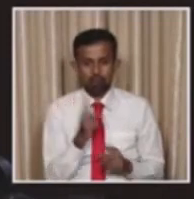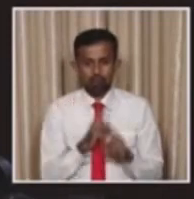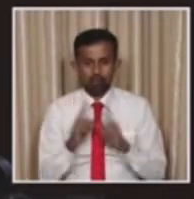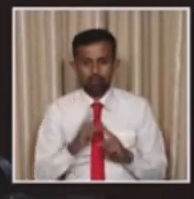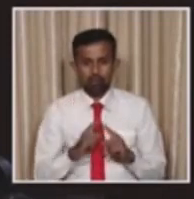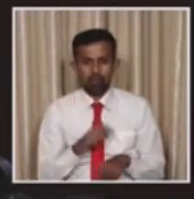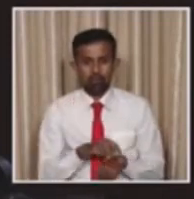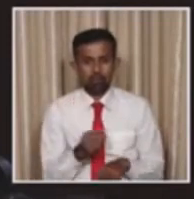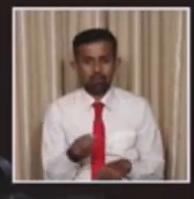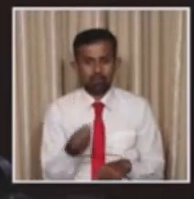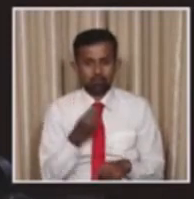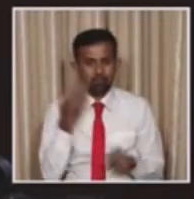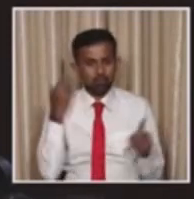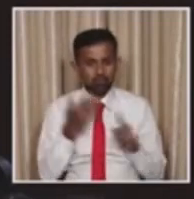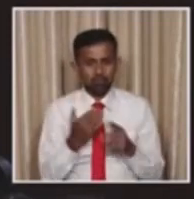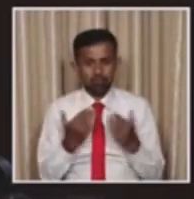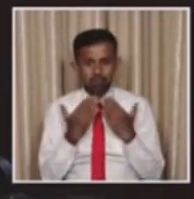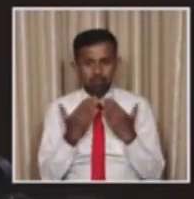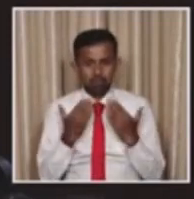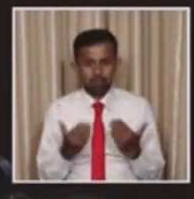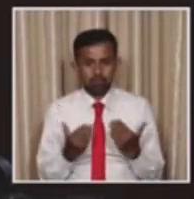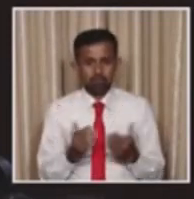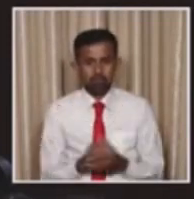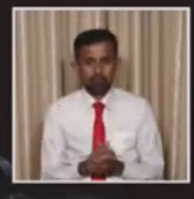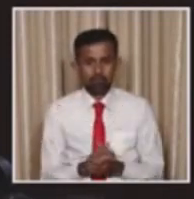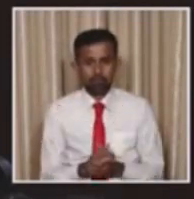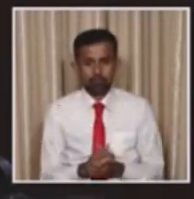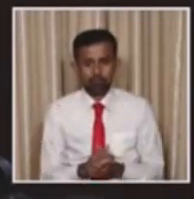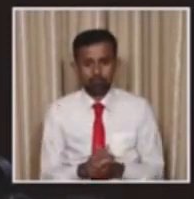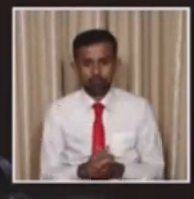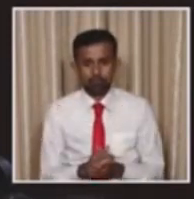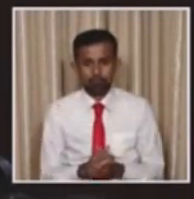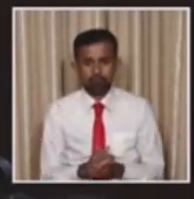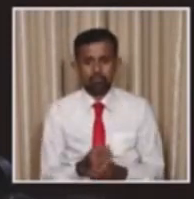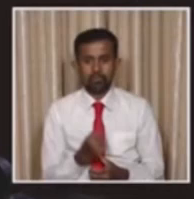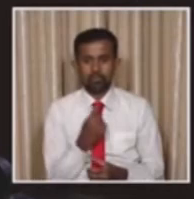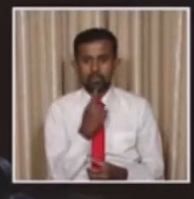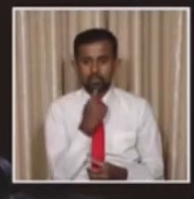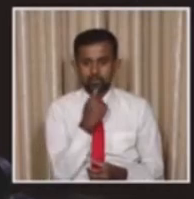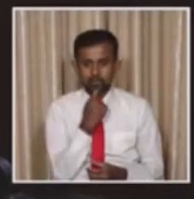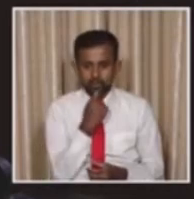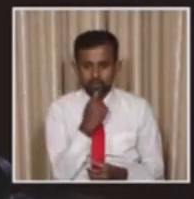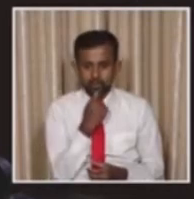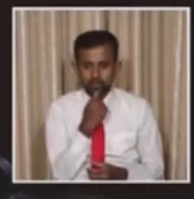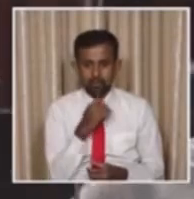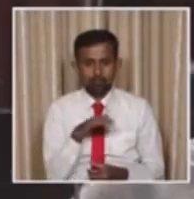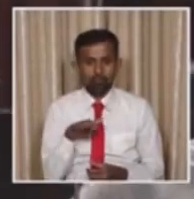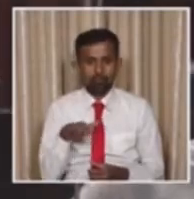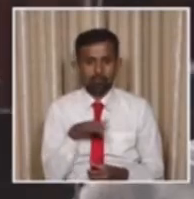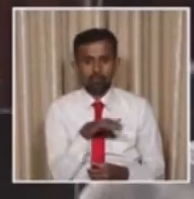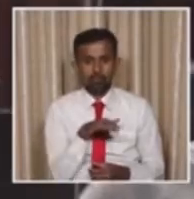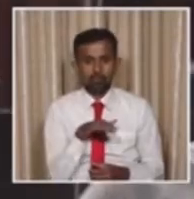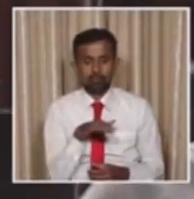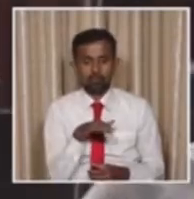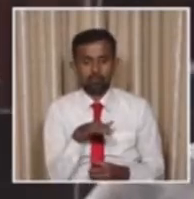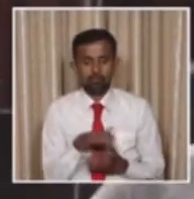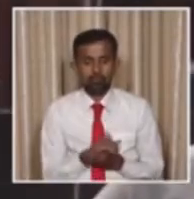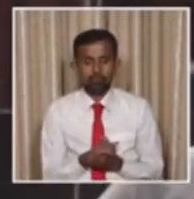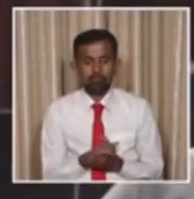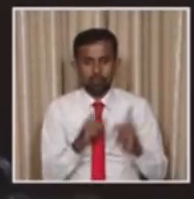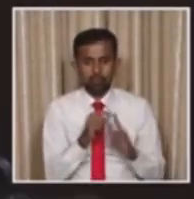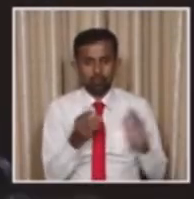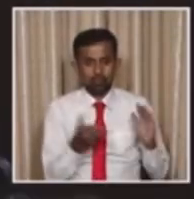சம்பள நிர்ணய சபை முறைமை தோல்வியடைந்த முறைமையாக மாறியுள்ளதாக நாடாளுமன்ற உறுப்பினர் உதயகுமார் தெரிவித்துள்ளார்.